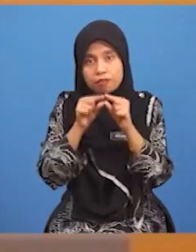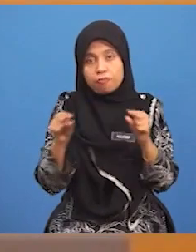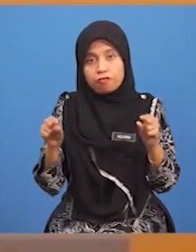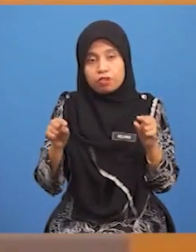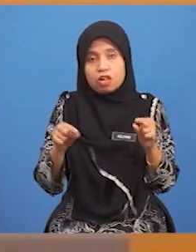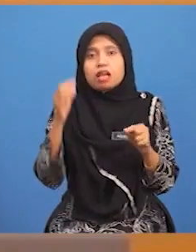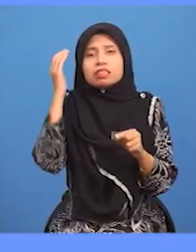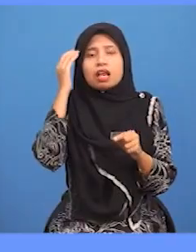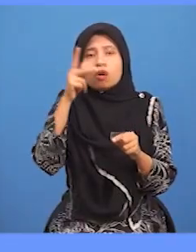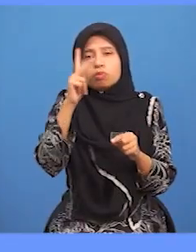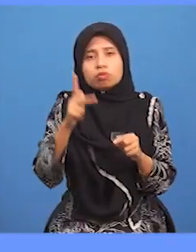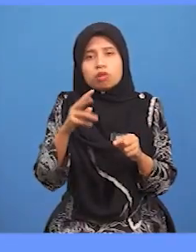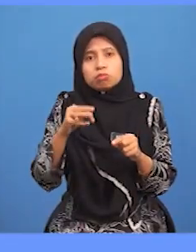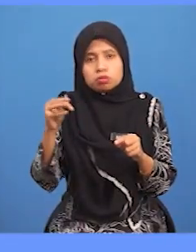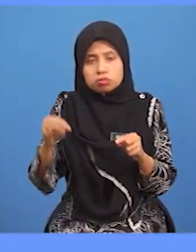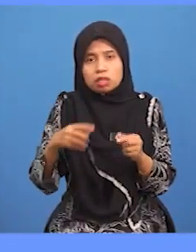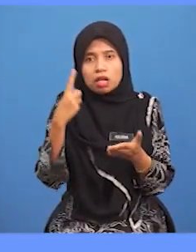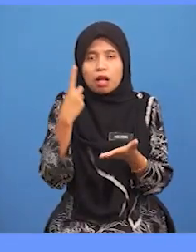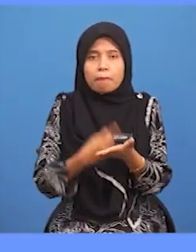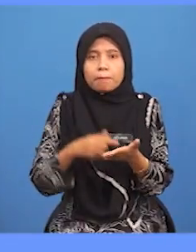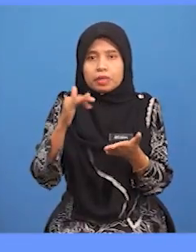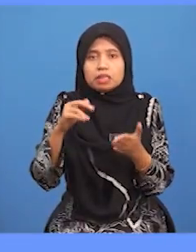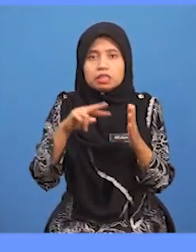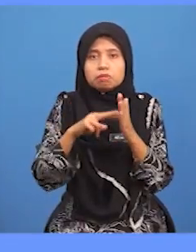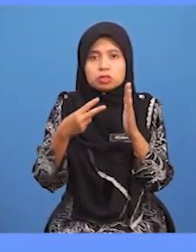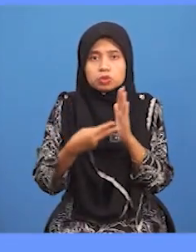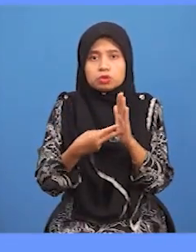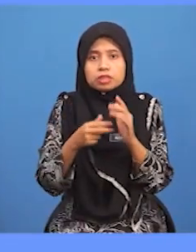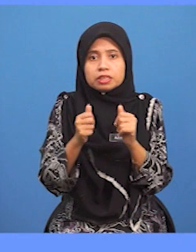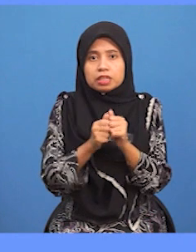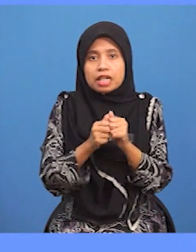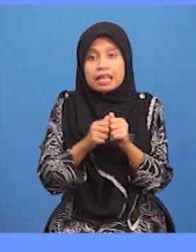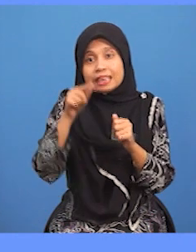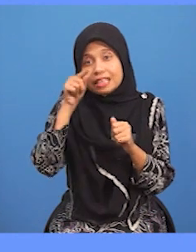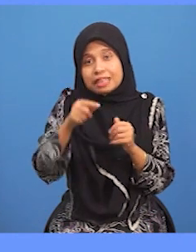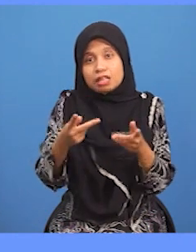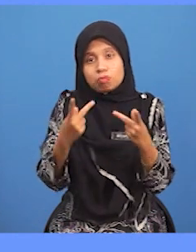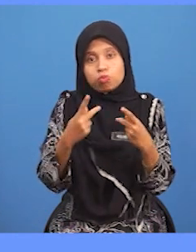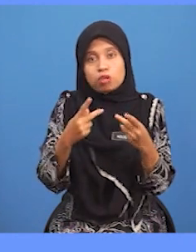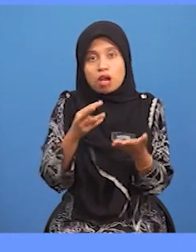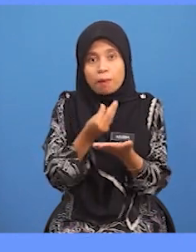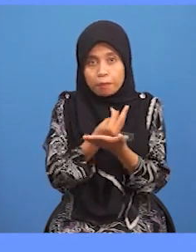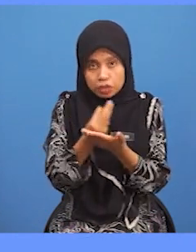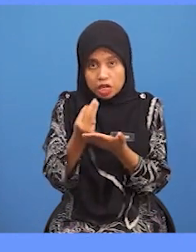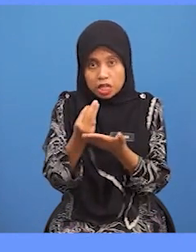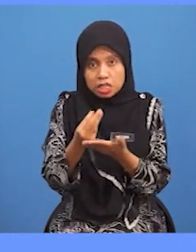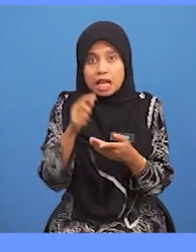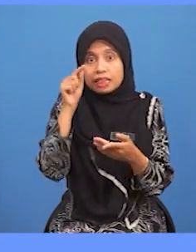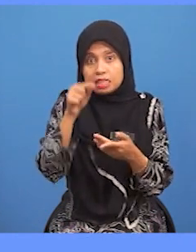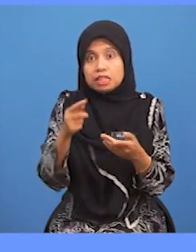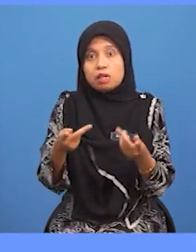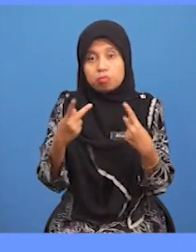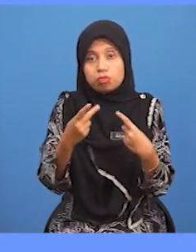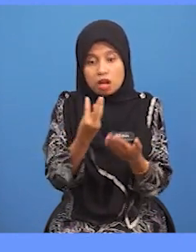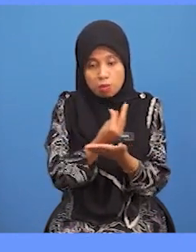Tahukah murid-murid apakah yang dimaksudkan dengan titik pulang modal? Titik pulang modal